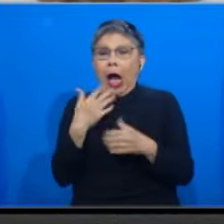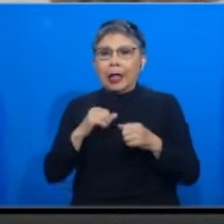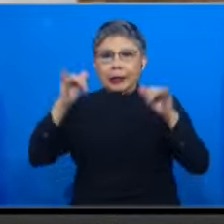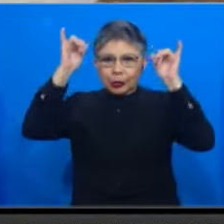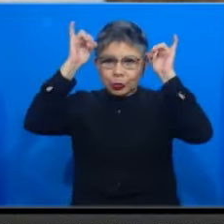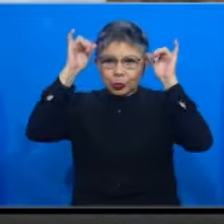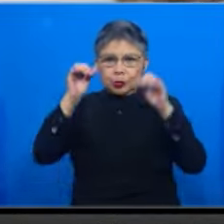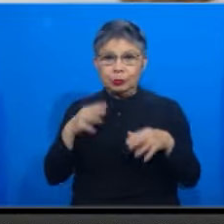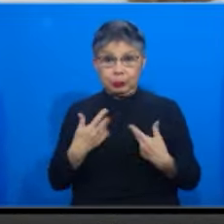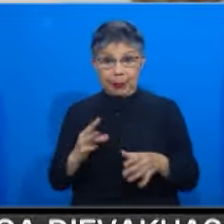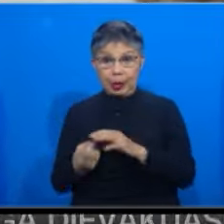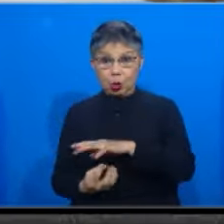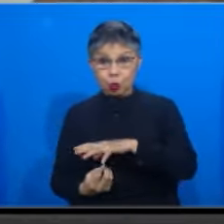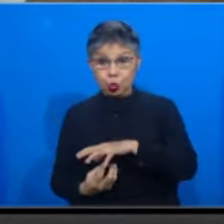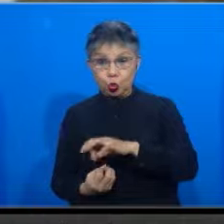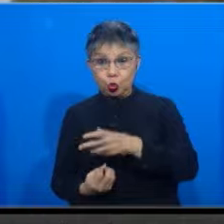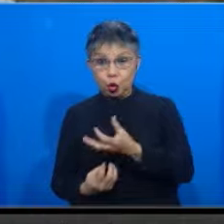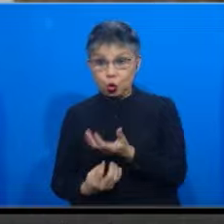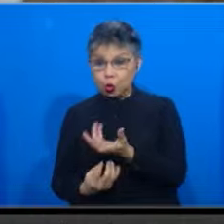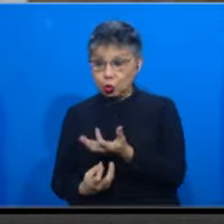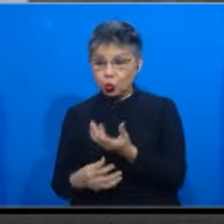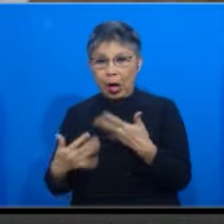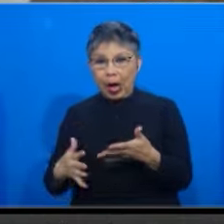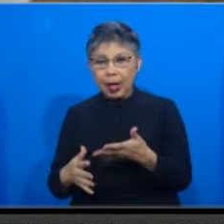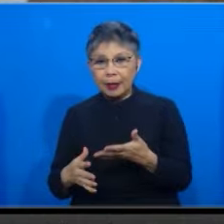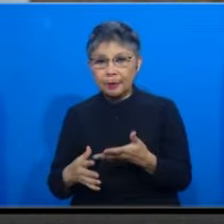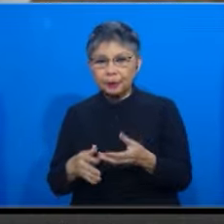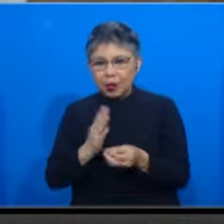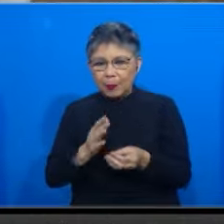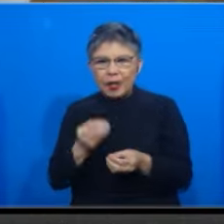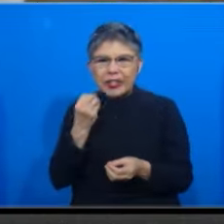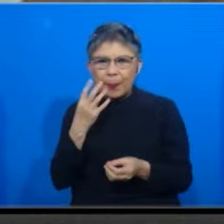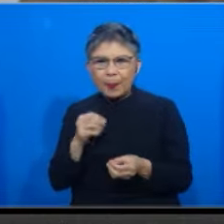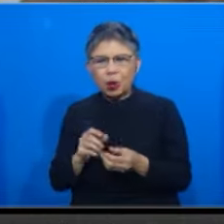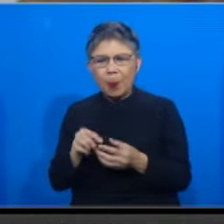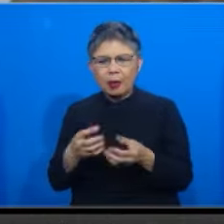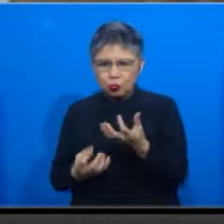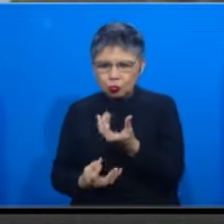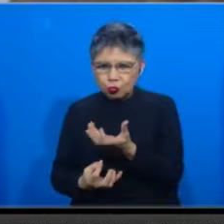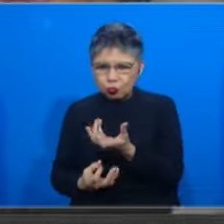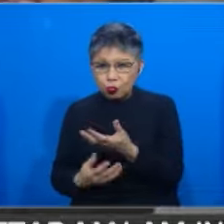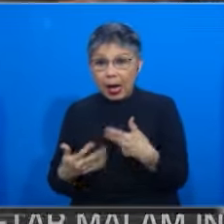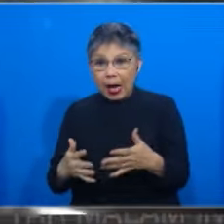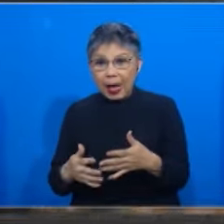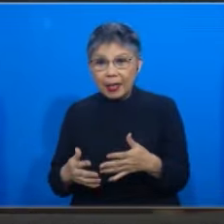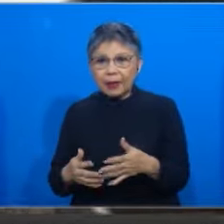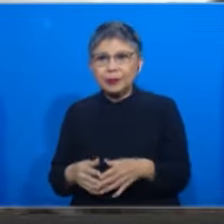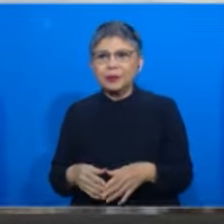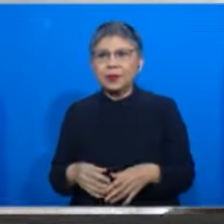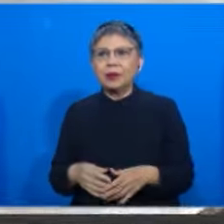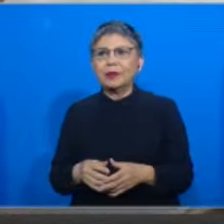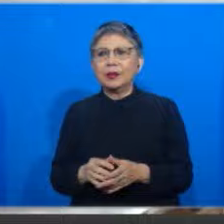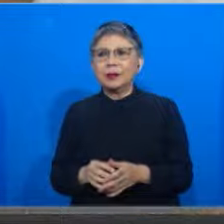sudah direbus dimasak dengan bumbu bawang merah, bawang putih, irisan cabai dan tomat hingga matang. Sepaket sego tempong iga